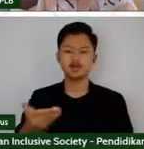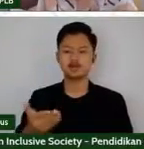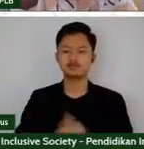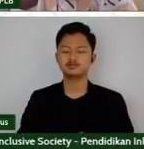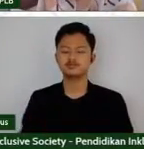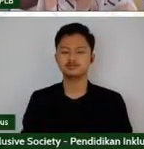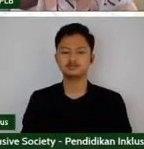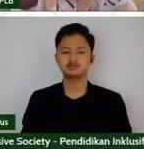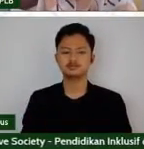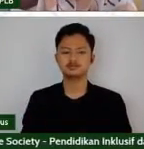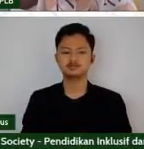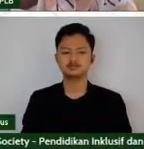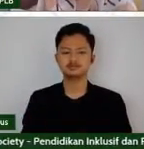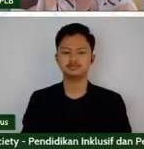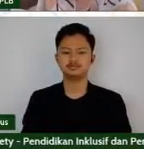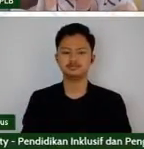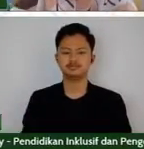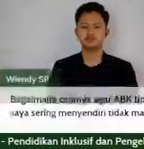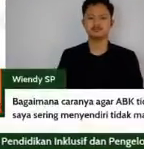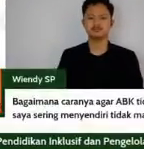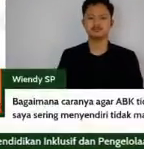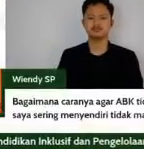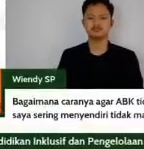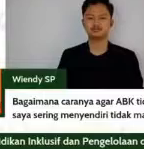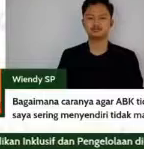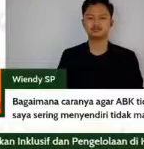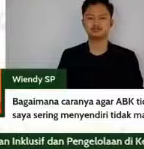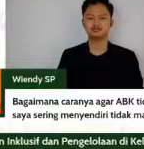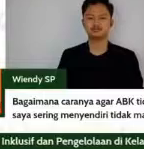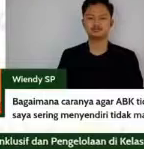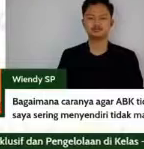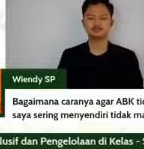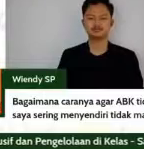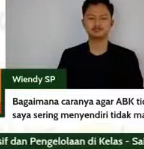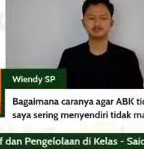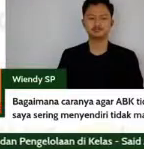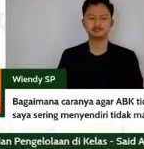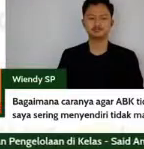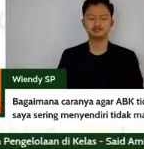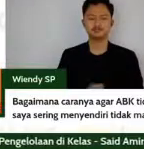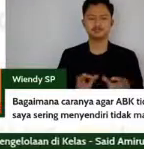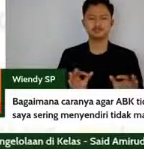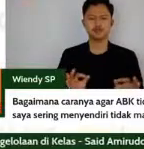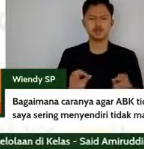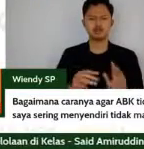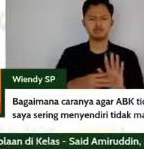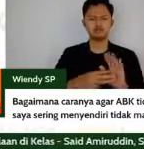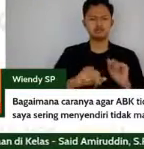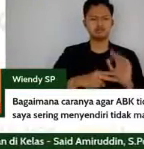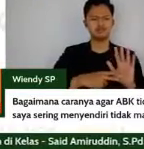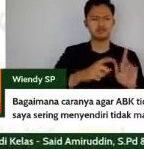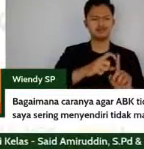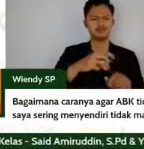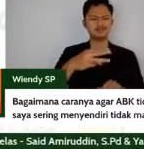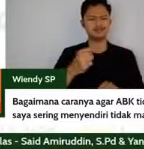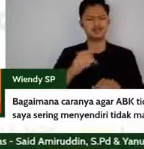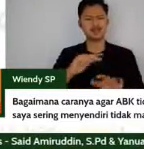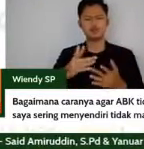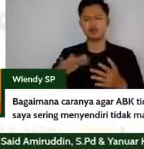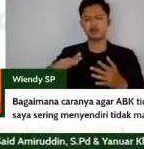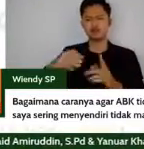Yano. Iya. Jadi untuk apa? Pesan minder, terus juga kadang-kadang juga bullying